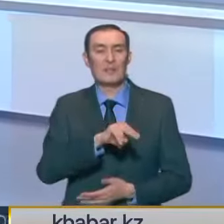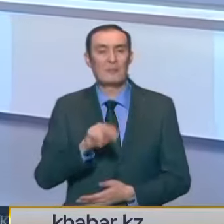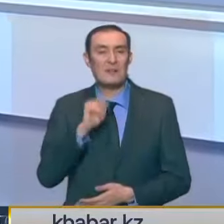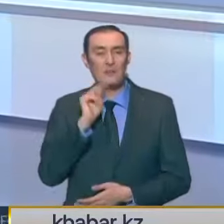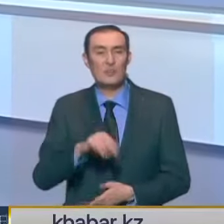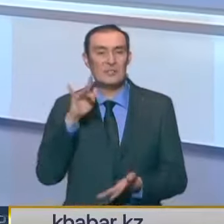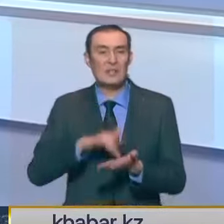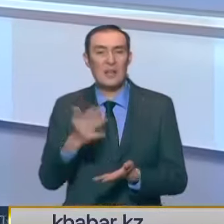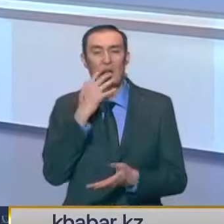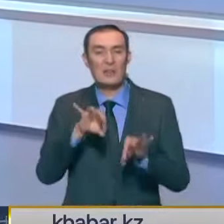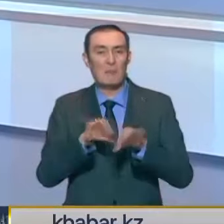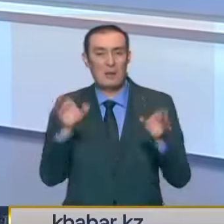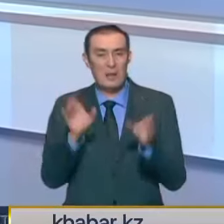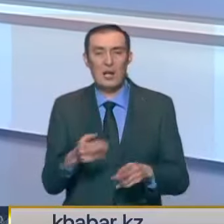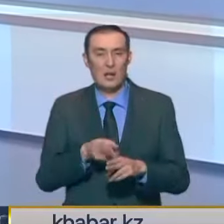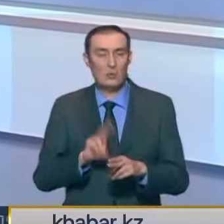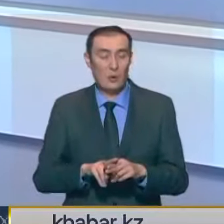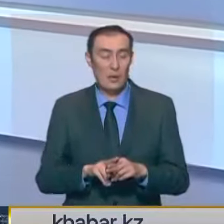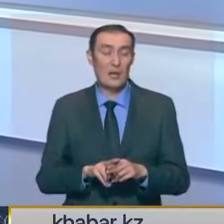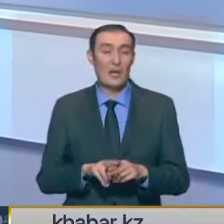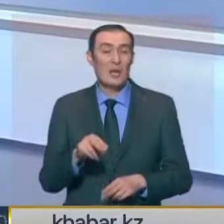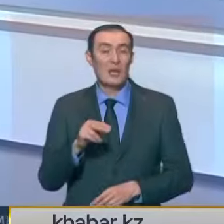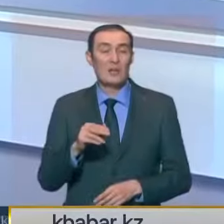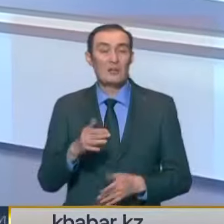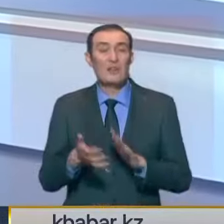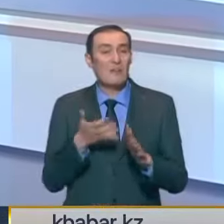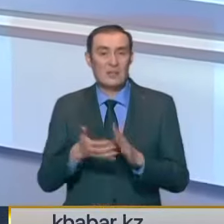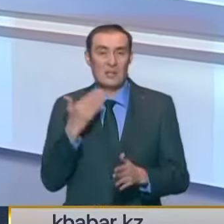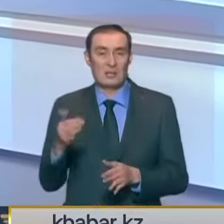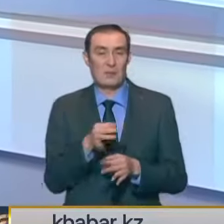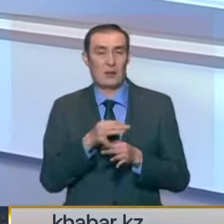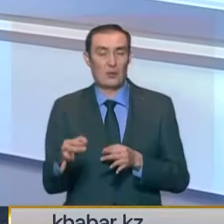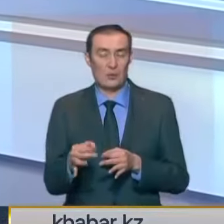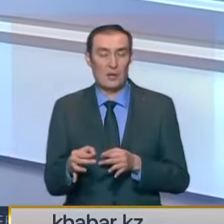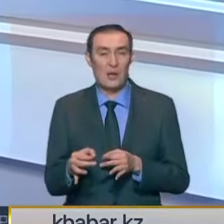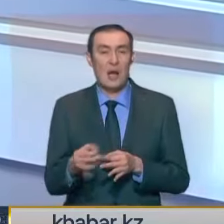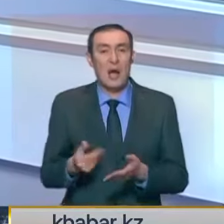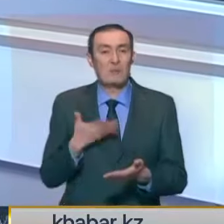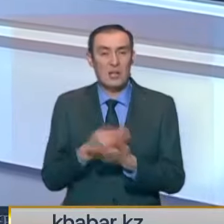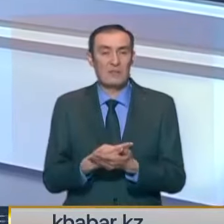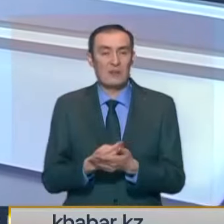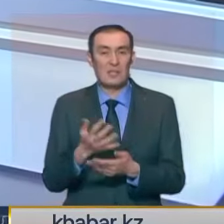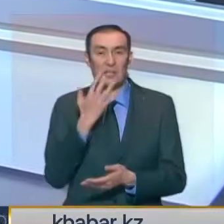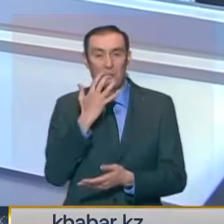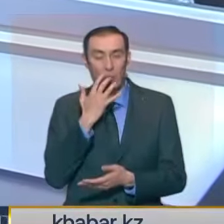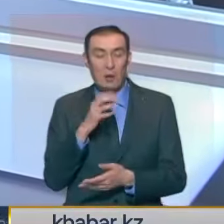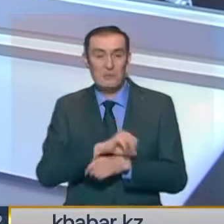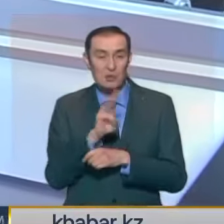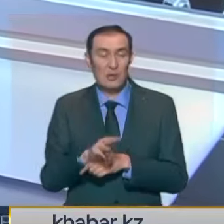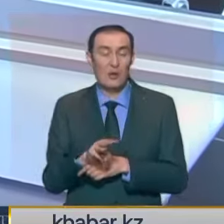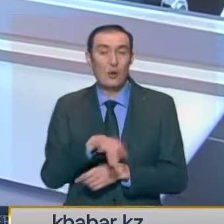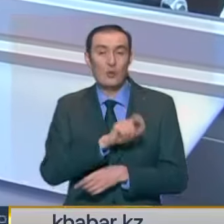вино отопление которое по их словам не доходит до микрорайона оплачивая немалые счета за теплоснабжение